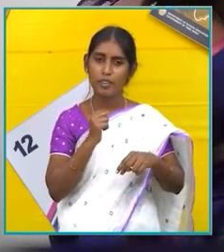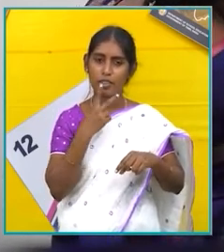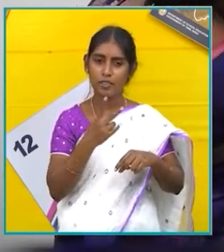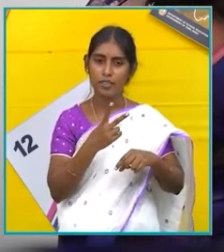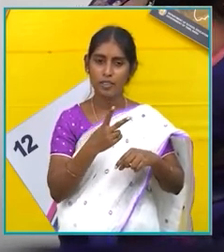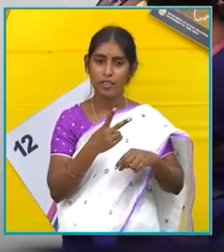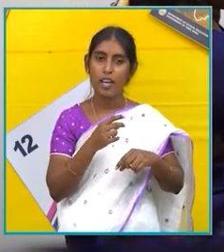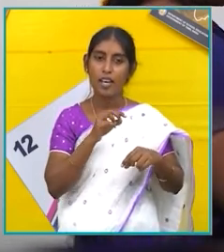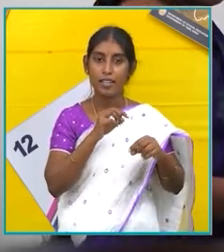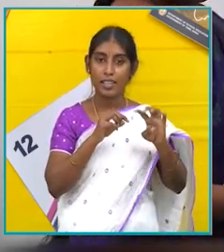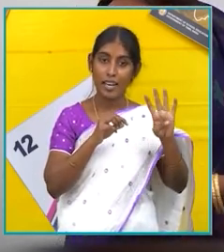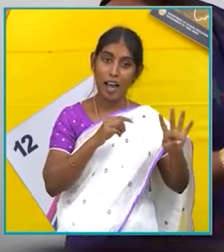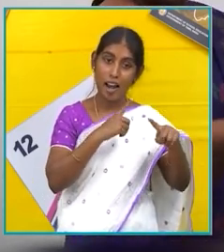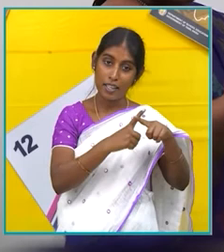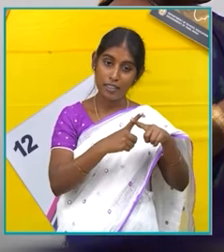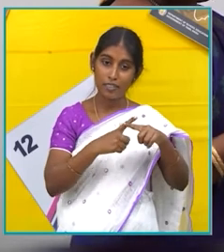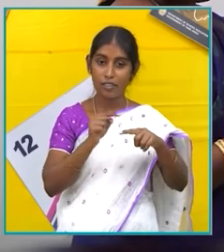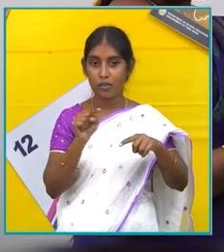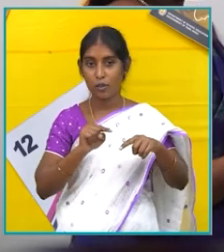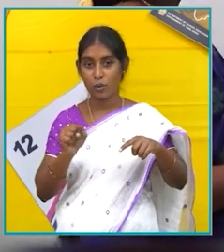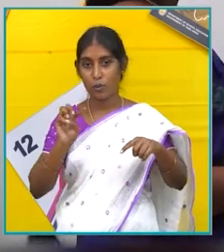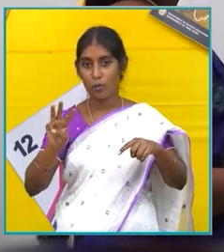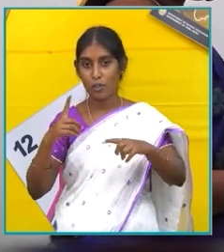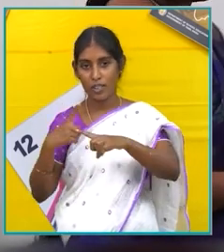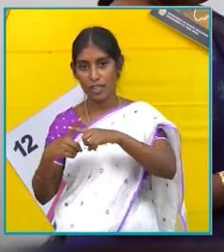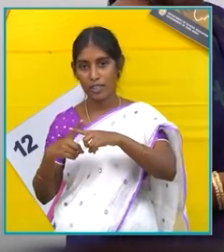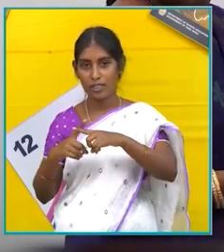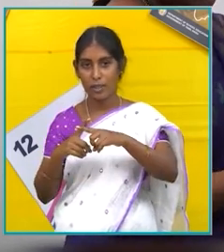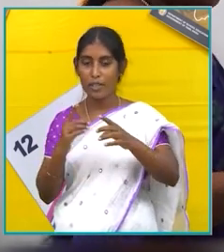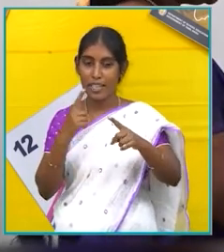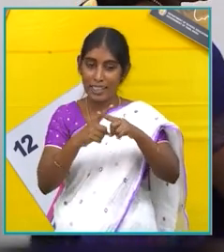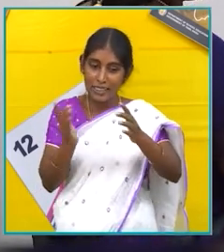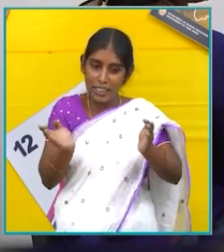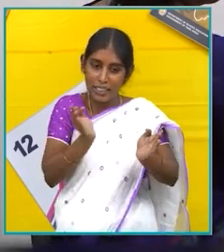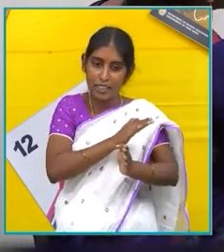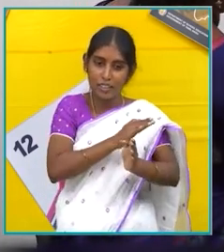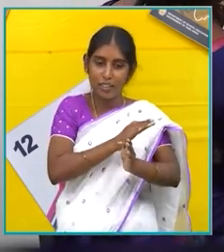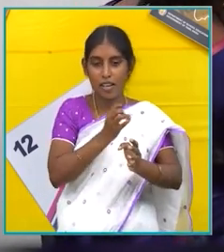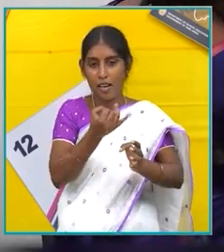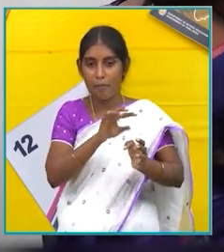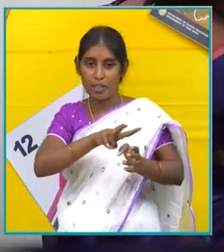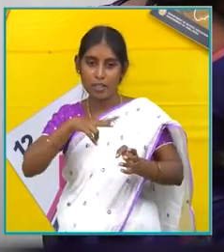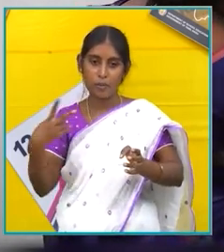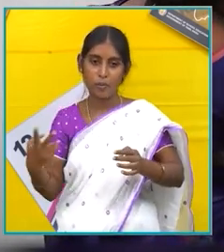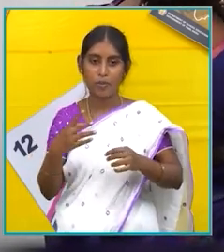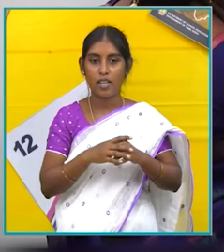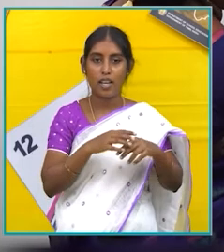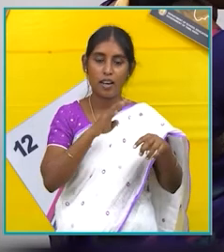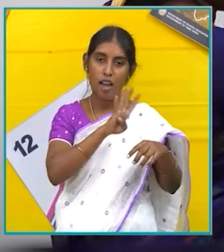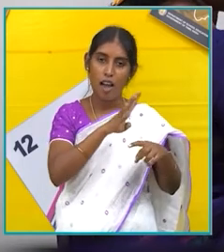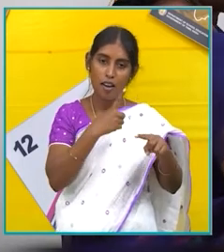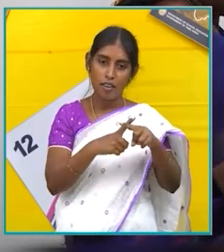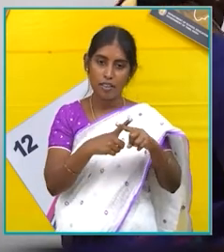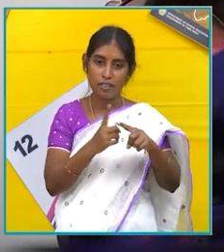இப்போது இங்கே 4x இருக்குது, இங்கே 3x இருக்கா. எக்ஸ் எல்லாம் ஒரு சைட் கொண்டு வந்துக்கலாம், நம்பர்ஸ் எல்லாம் ஒரு சைட் கொண்டு போய்க்கலாம். இப்போ 4x